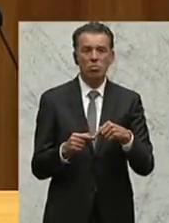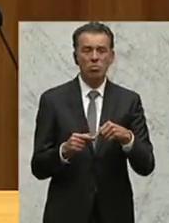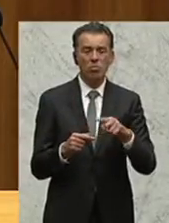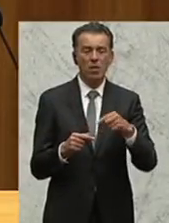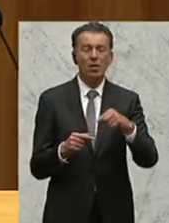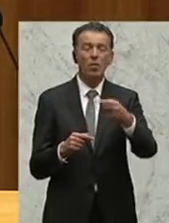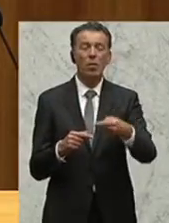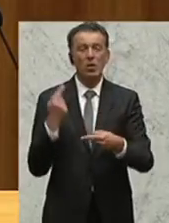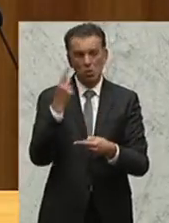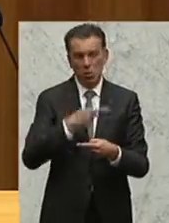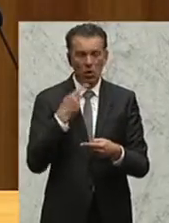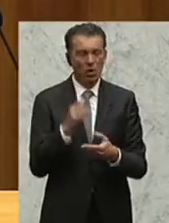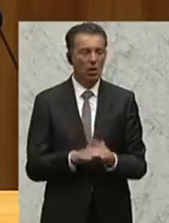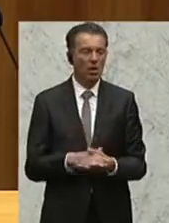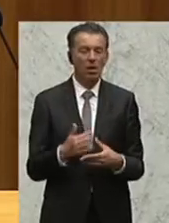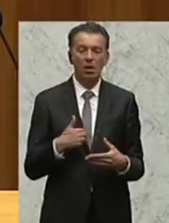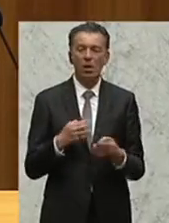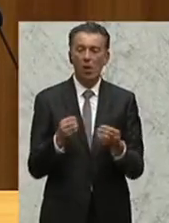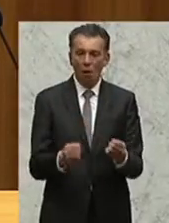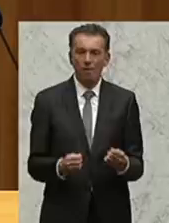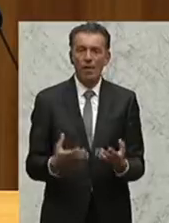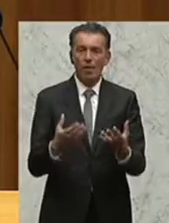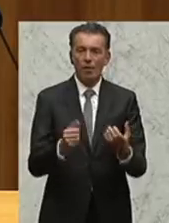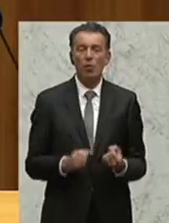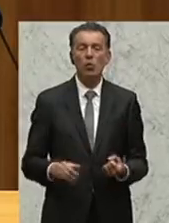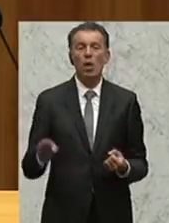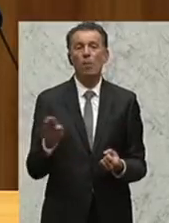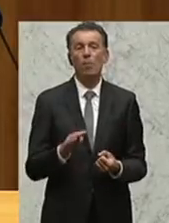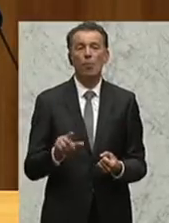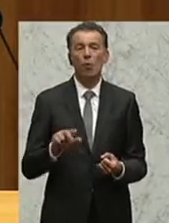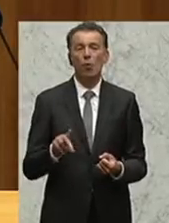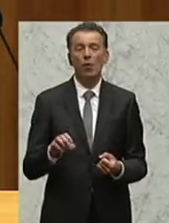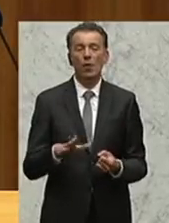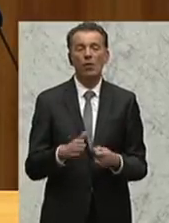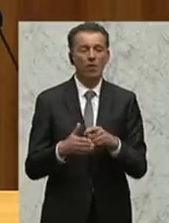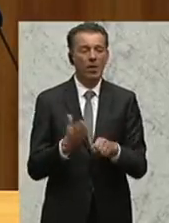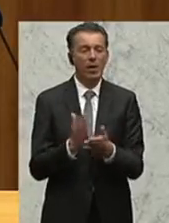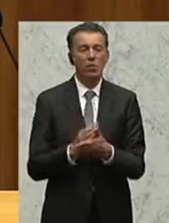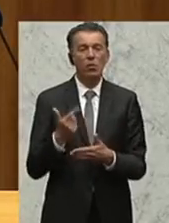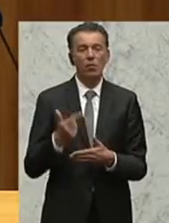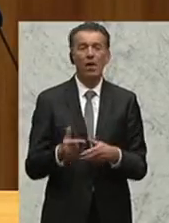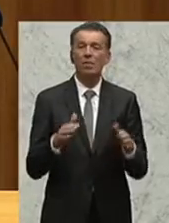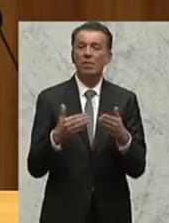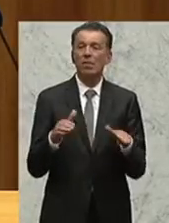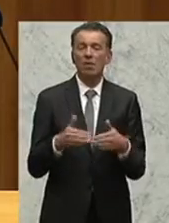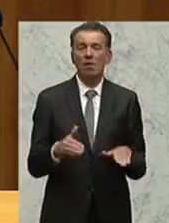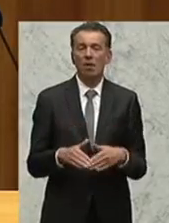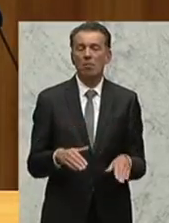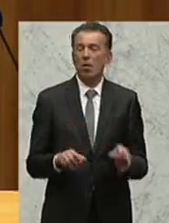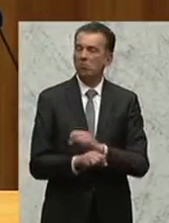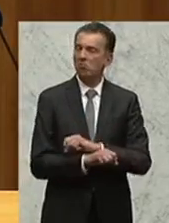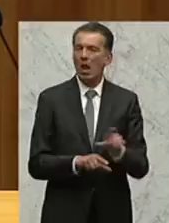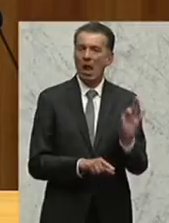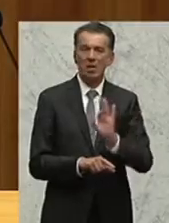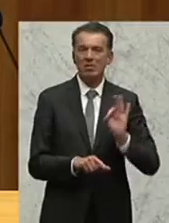statt. Ich hoffe und wünsche mir, dass in Bludenz der Wähler bereits am 20.12. ein deutliches Signal